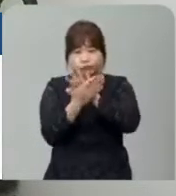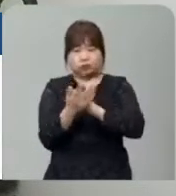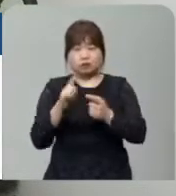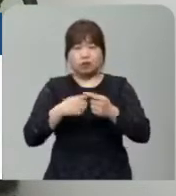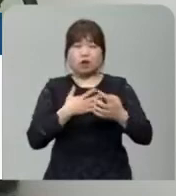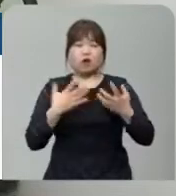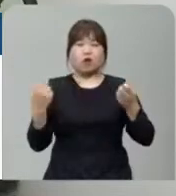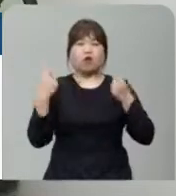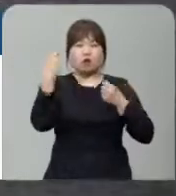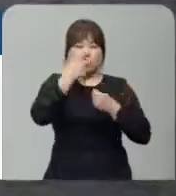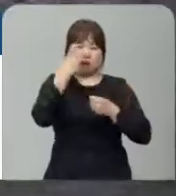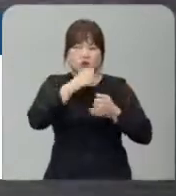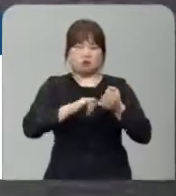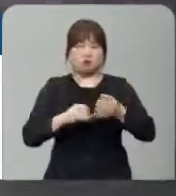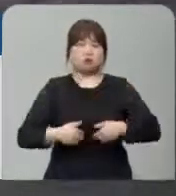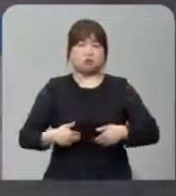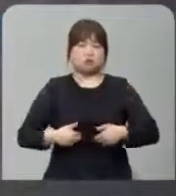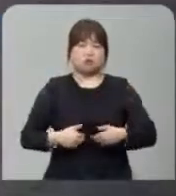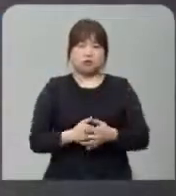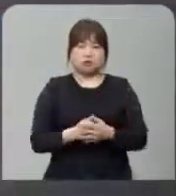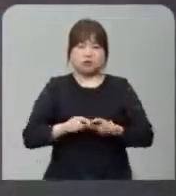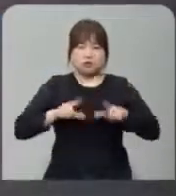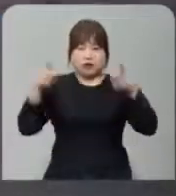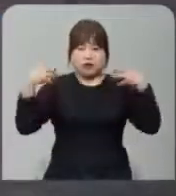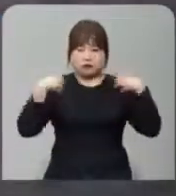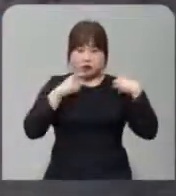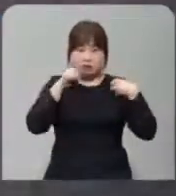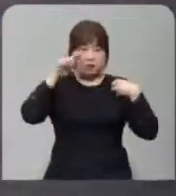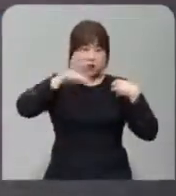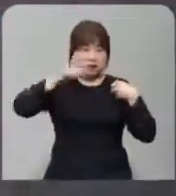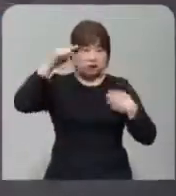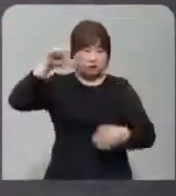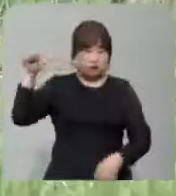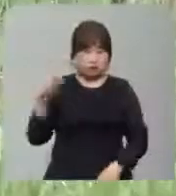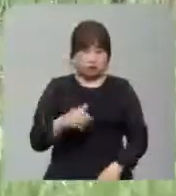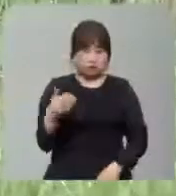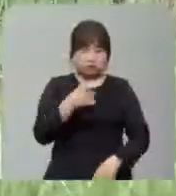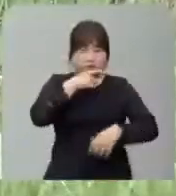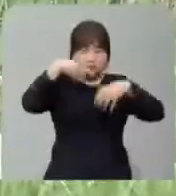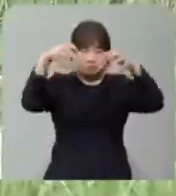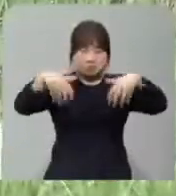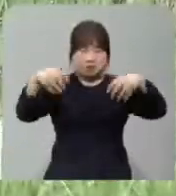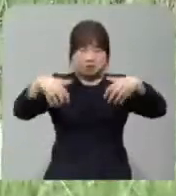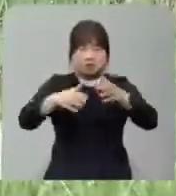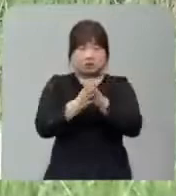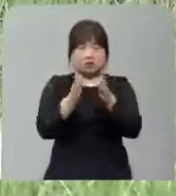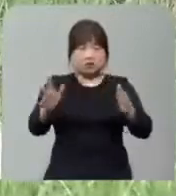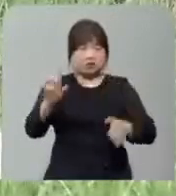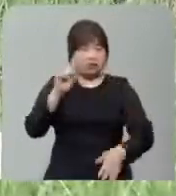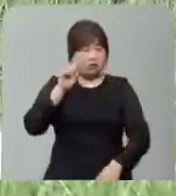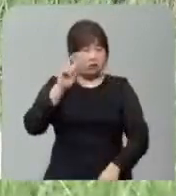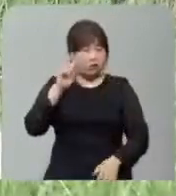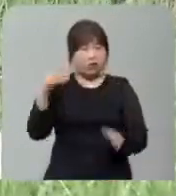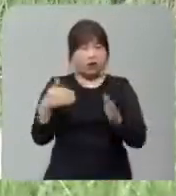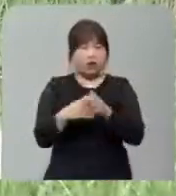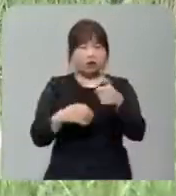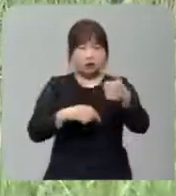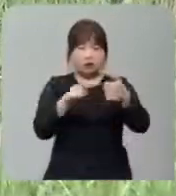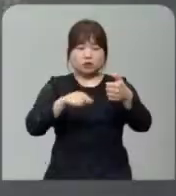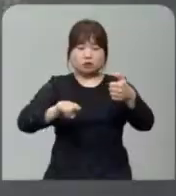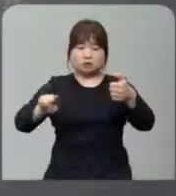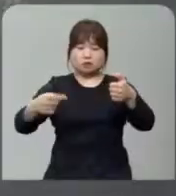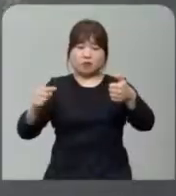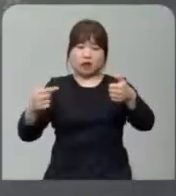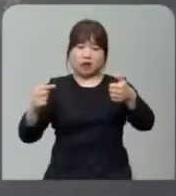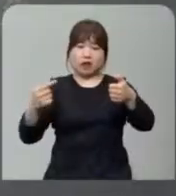관리가 필요할 것 같습니다 청죽 이상 지청 은 내일 새벽부터 비가 내리기 시작해 모레까지 50 에서 100mm 가량